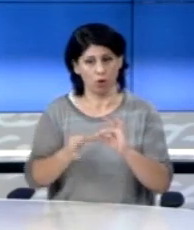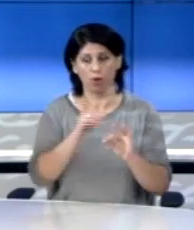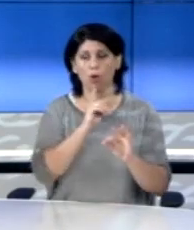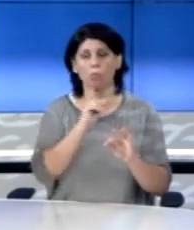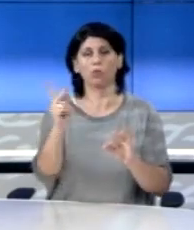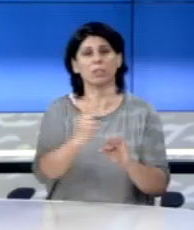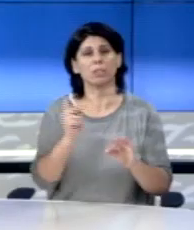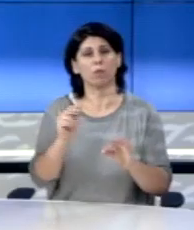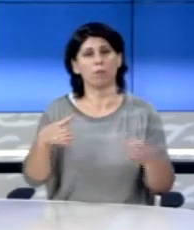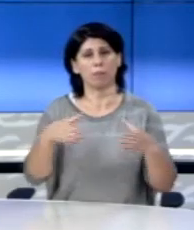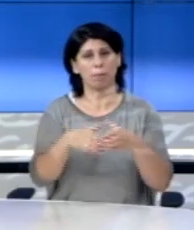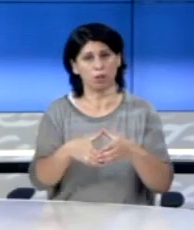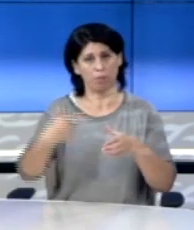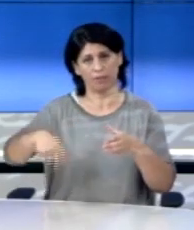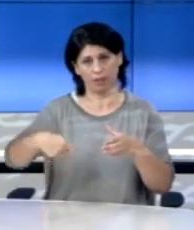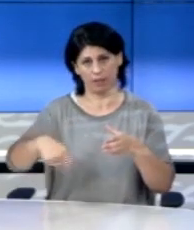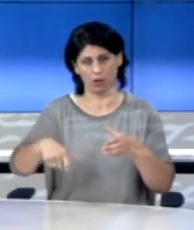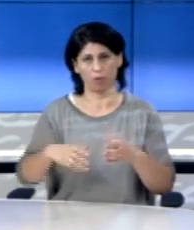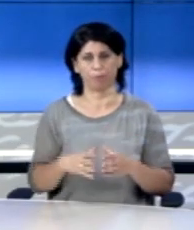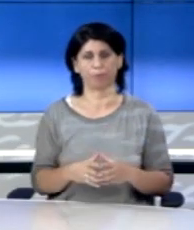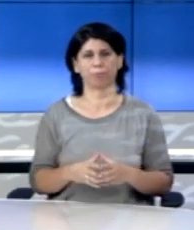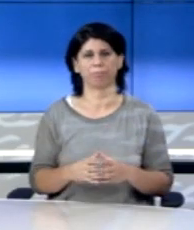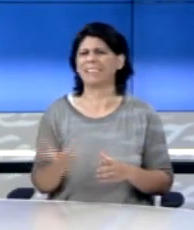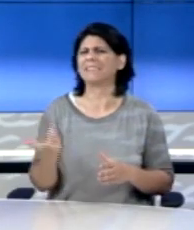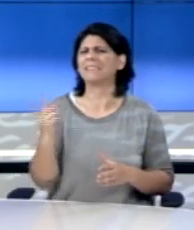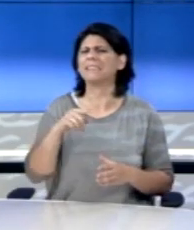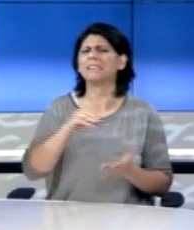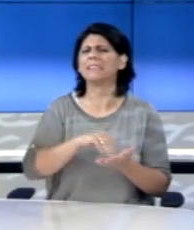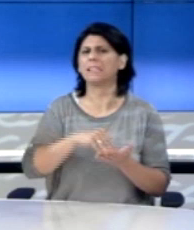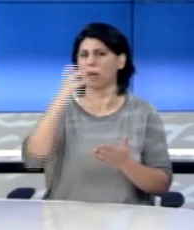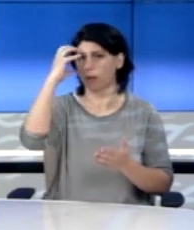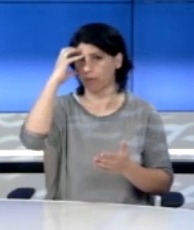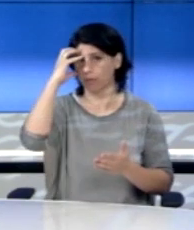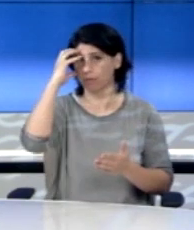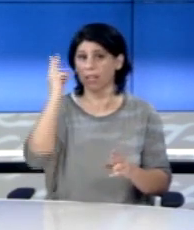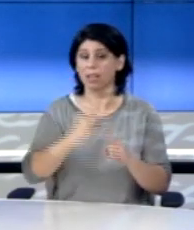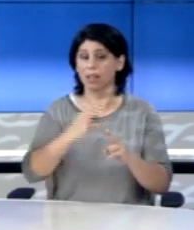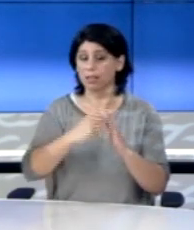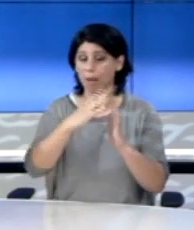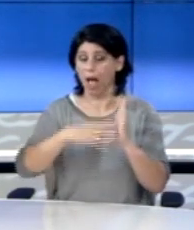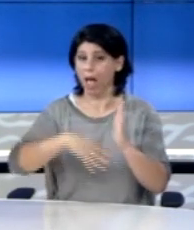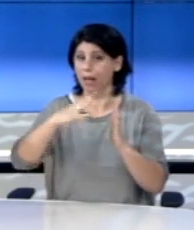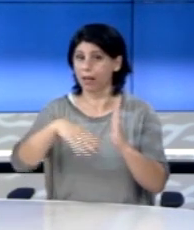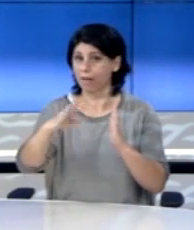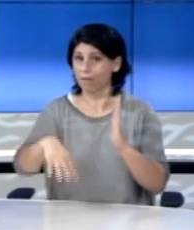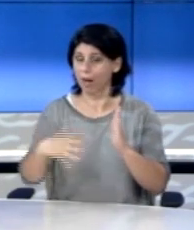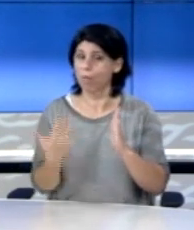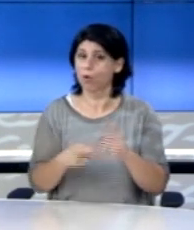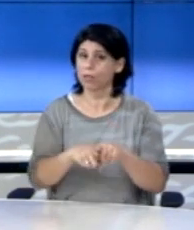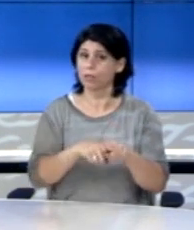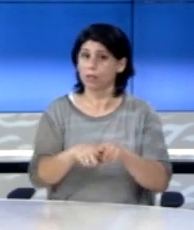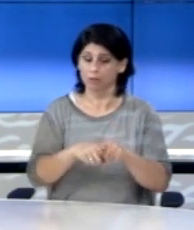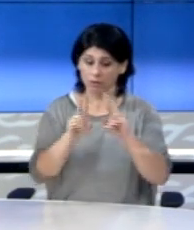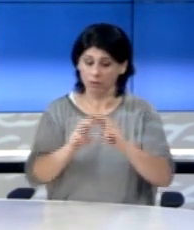η Κοινοβουλευτική Επιτροπή σε δικαστικό. Τι άλλο να θυμηθούμε? Κρίσιμα έγκαιρα που αφορούν τη διερεύνηση